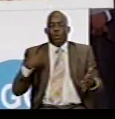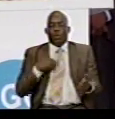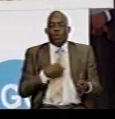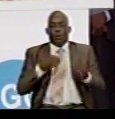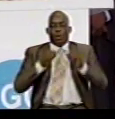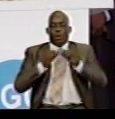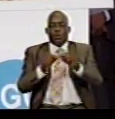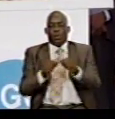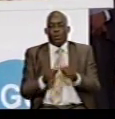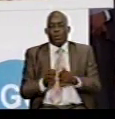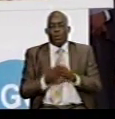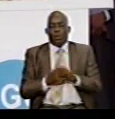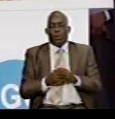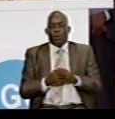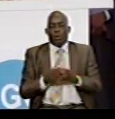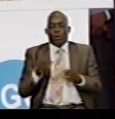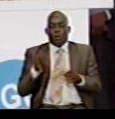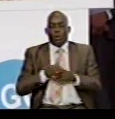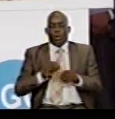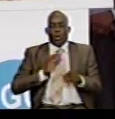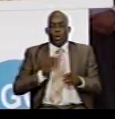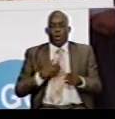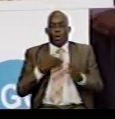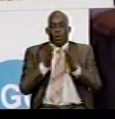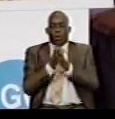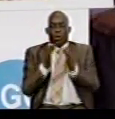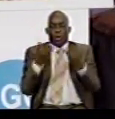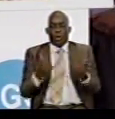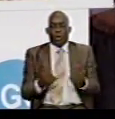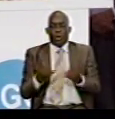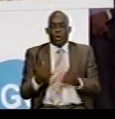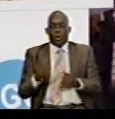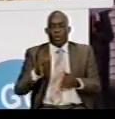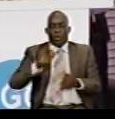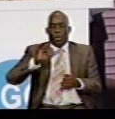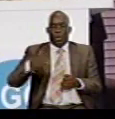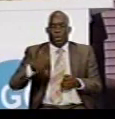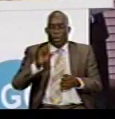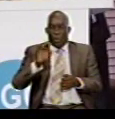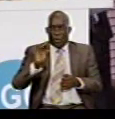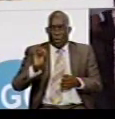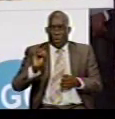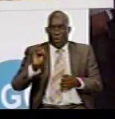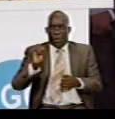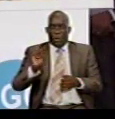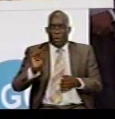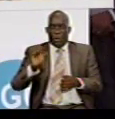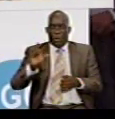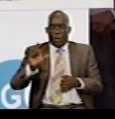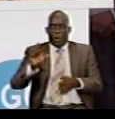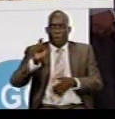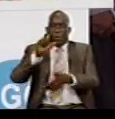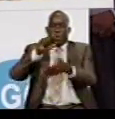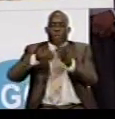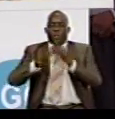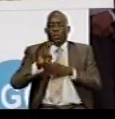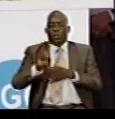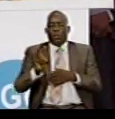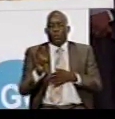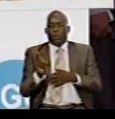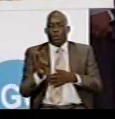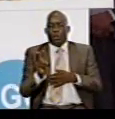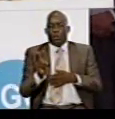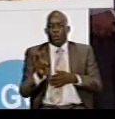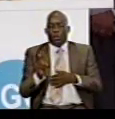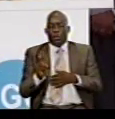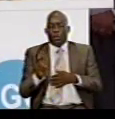de continuer. In our prayer now. Dans notre prière. Joel chapter 2. Joël chapitre 2. We read there in the verse